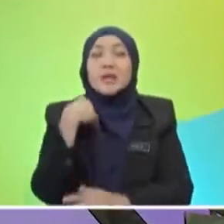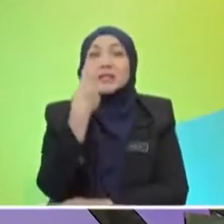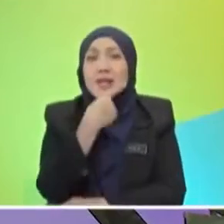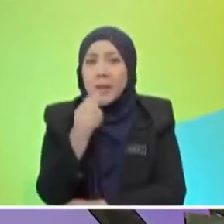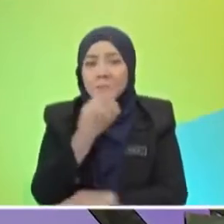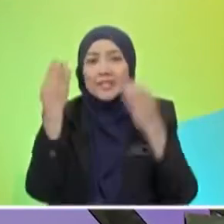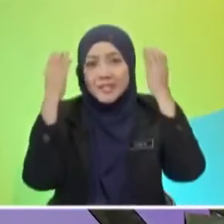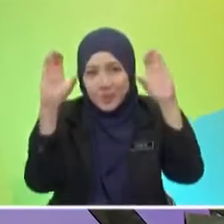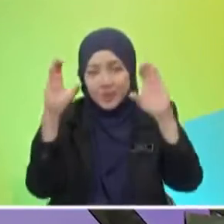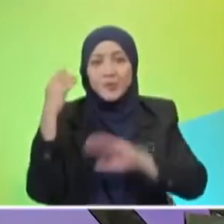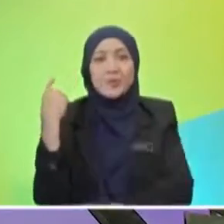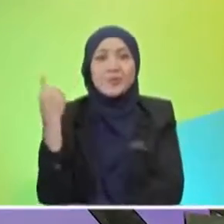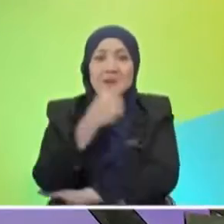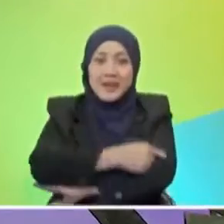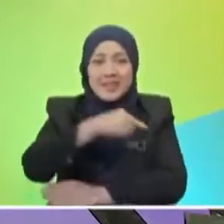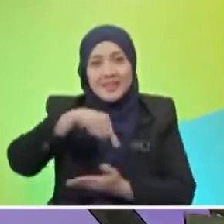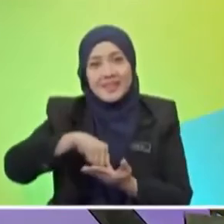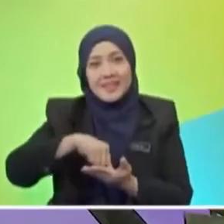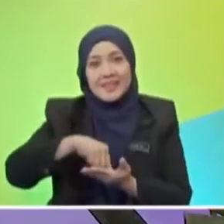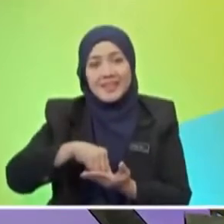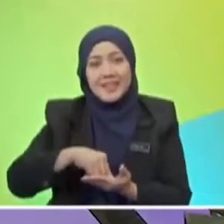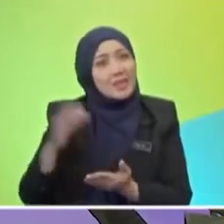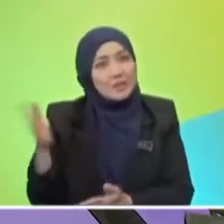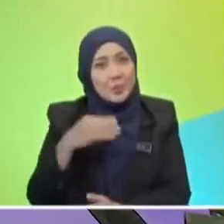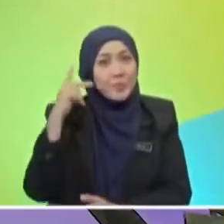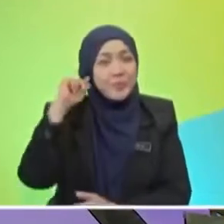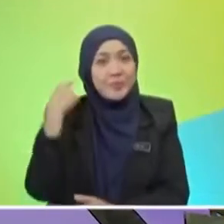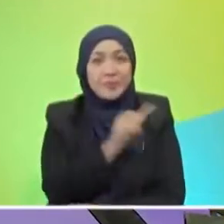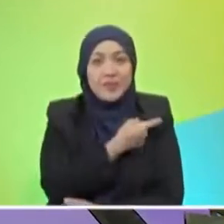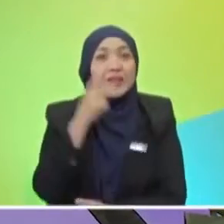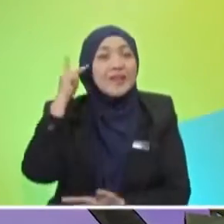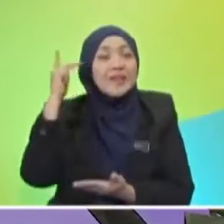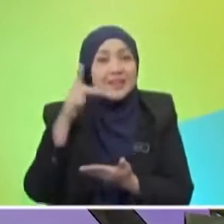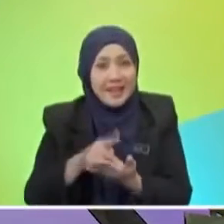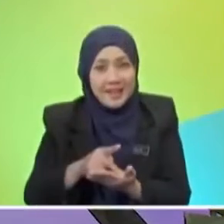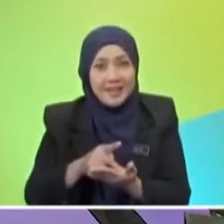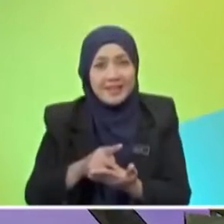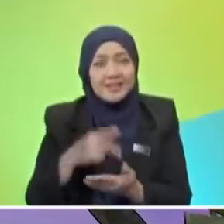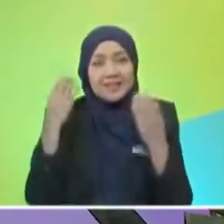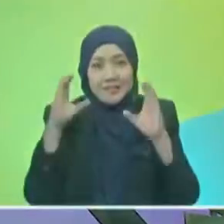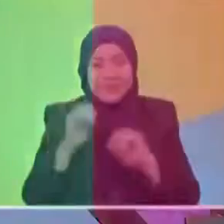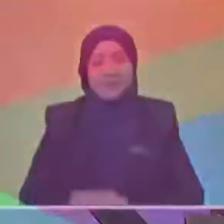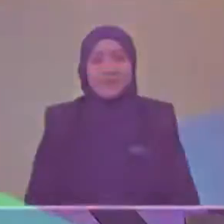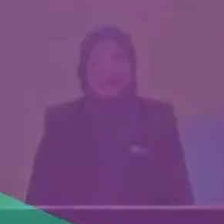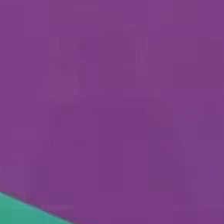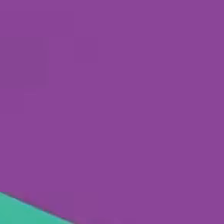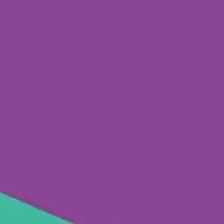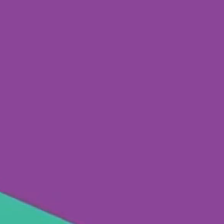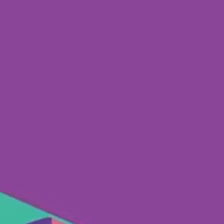kita? Jadi jom kawan-kawan, kita berkenalan terlebih dahulu dengan guru kita. Jom saksikan profil beliau.